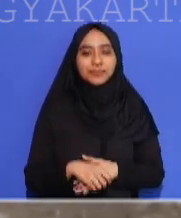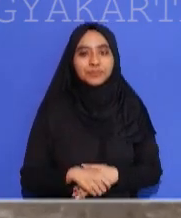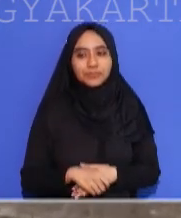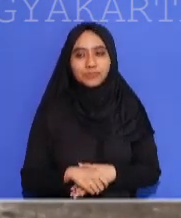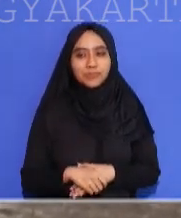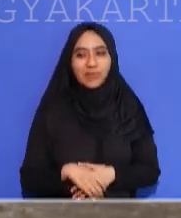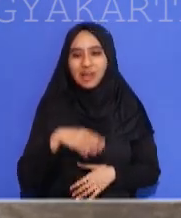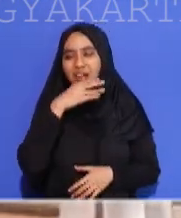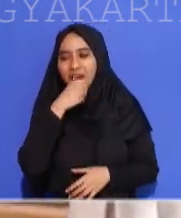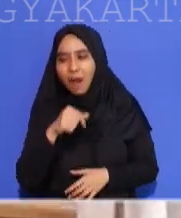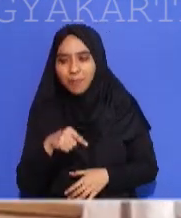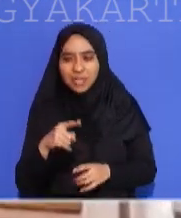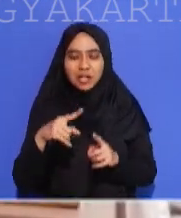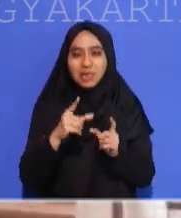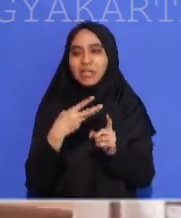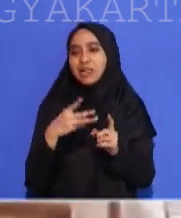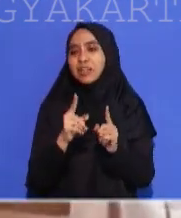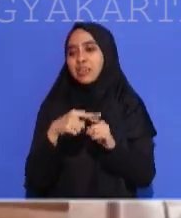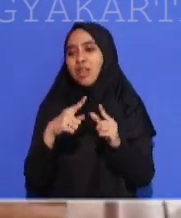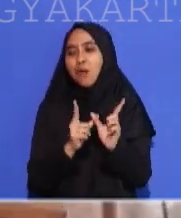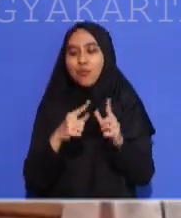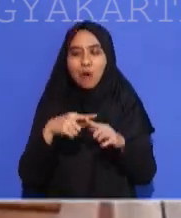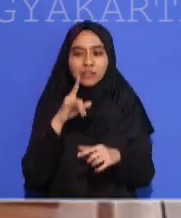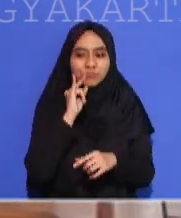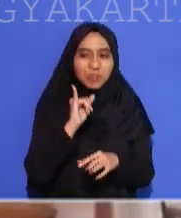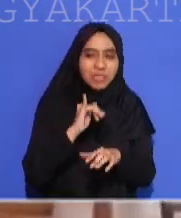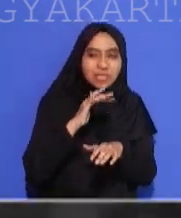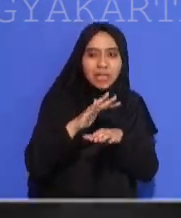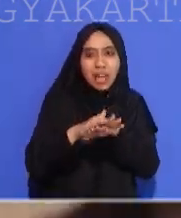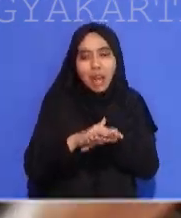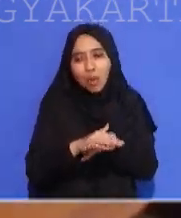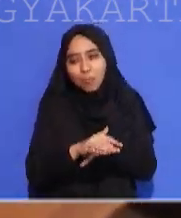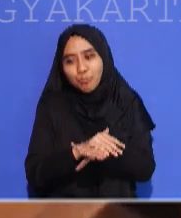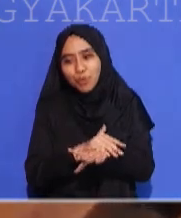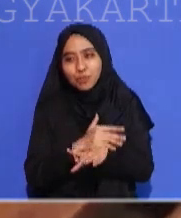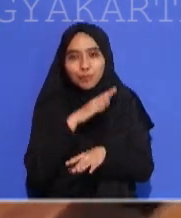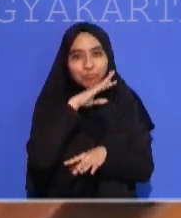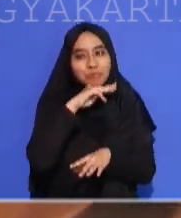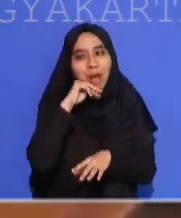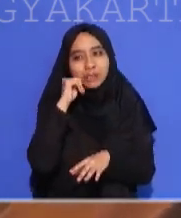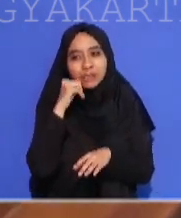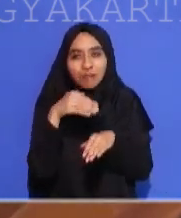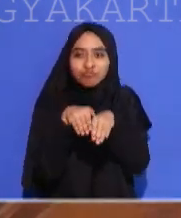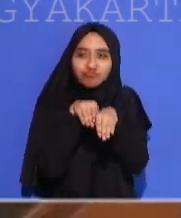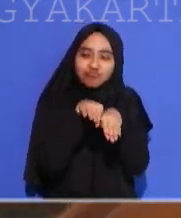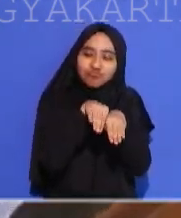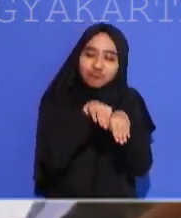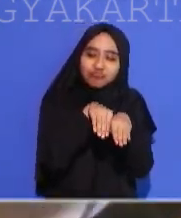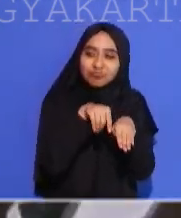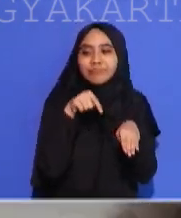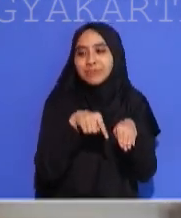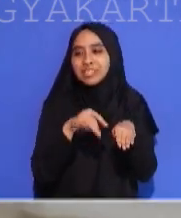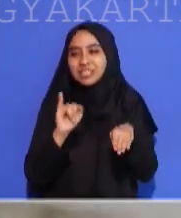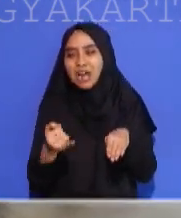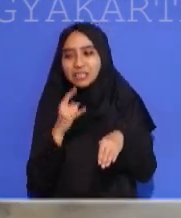Kaligesing juga memiliki gestur yang cenderung lebih jinak dan kerap bertingkah manja sehingga dapat menjadi hewan